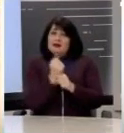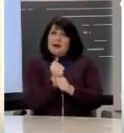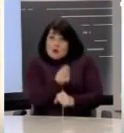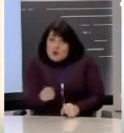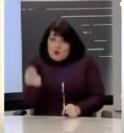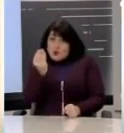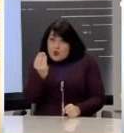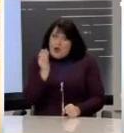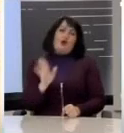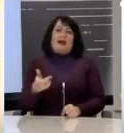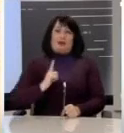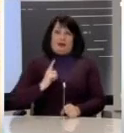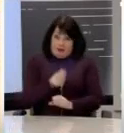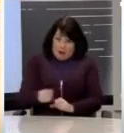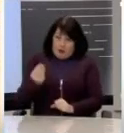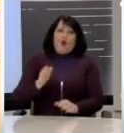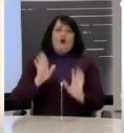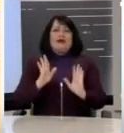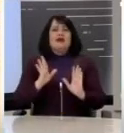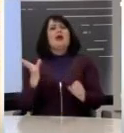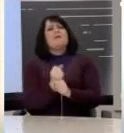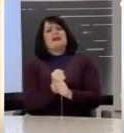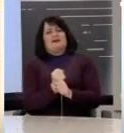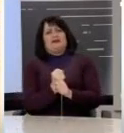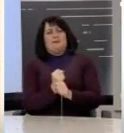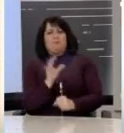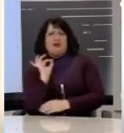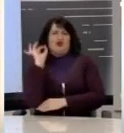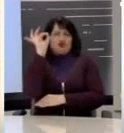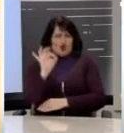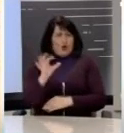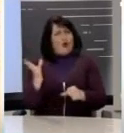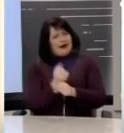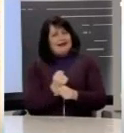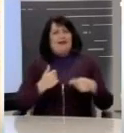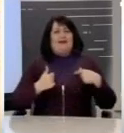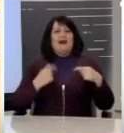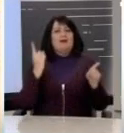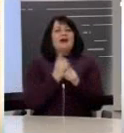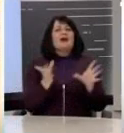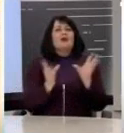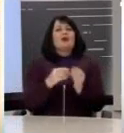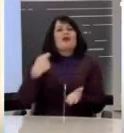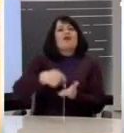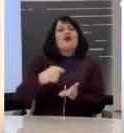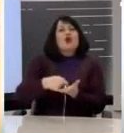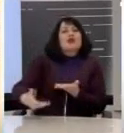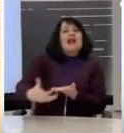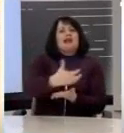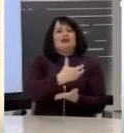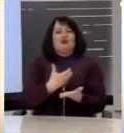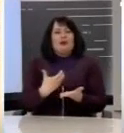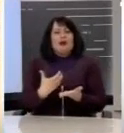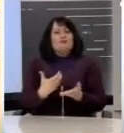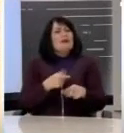υπέρβαση του στόχου. Η υπέρβαση λοιπόν του στόχου, ειδικά για τα φορολογικά έσοδα,